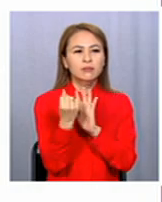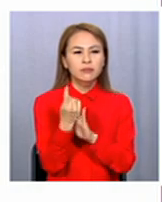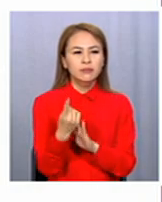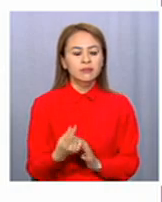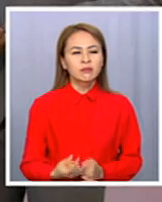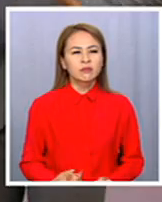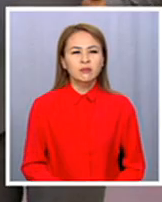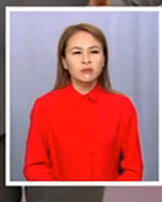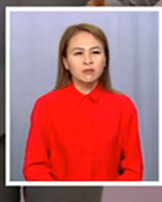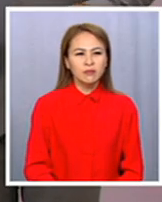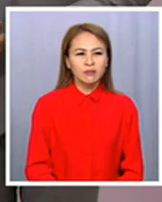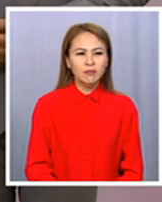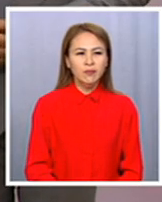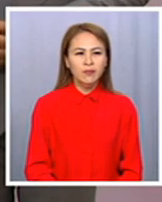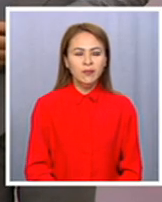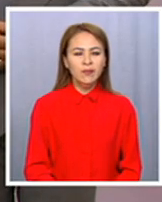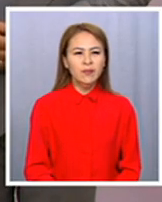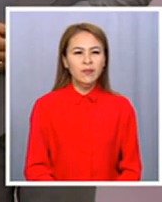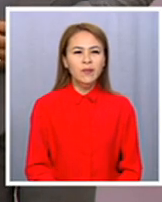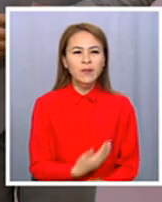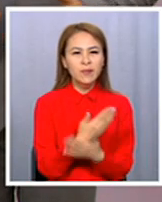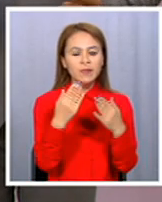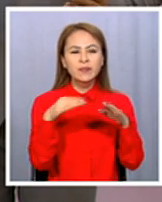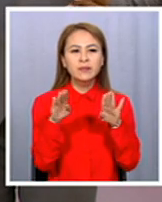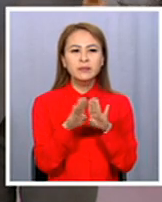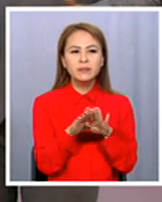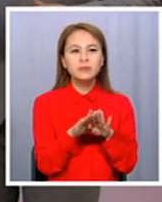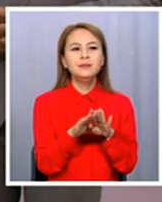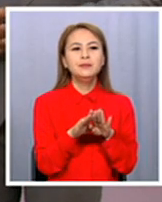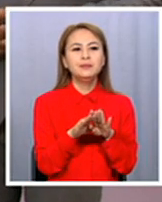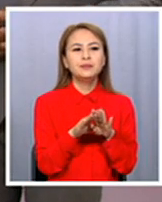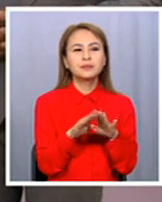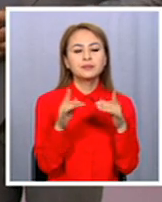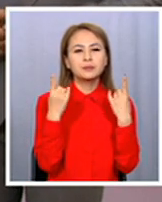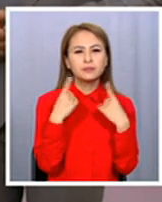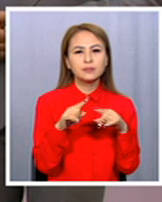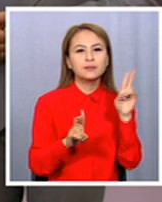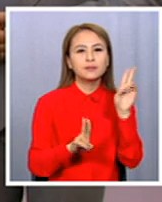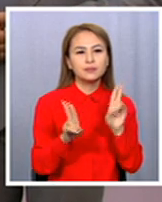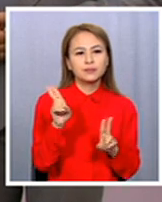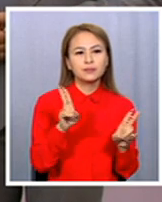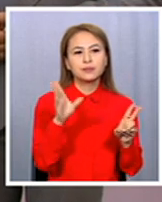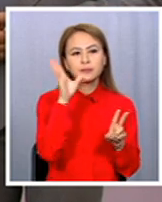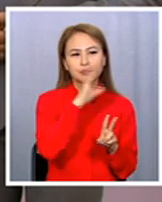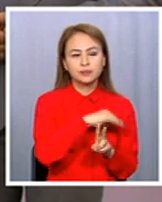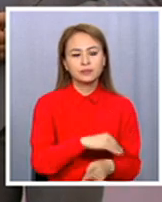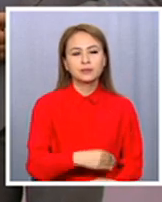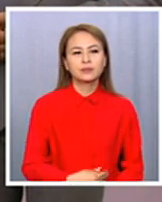11. Балалар, сендер де басқа нұсқаларын ұсына аласыңдар.